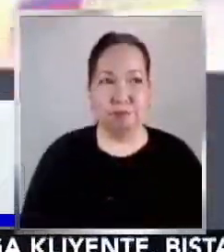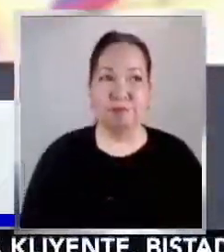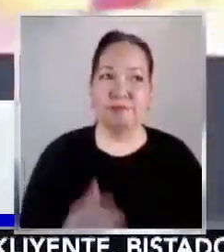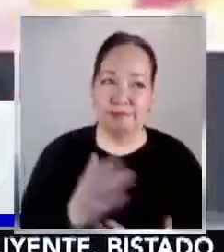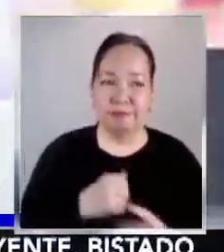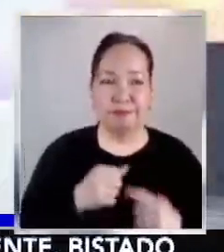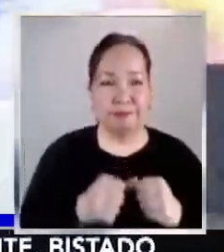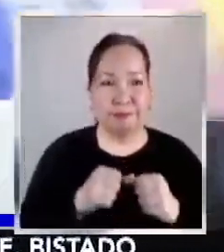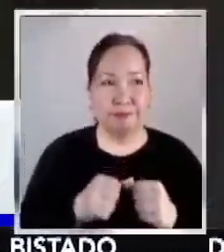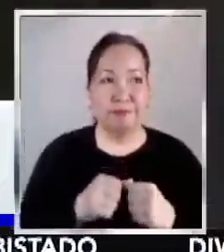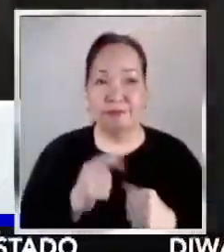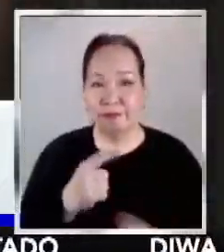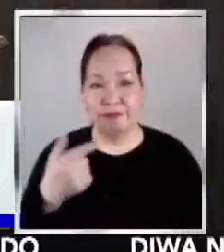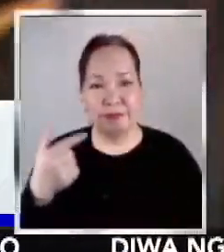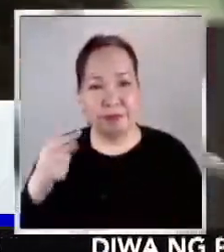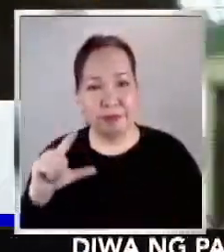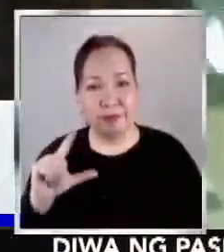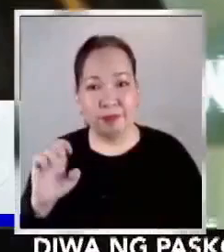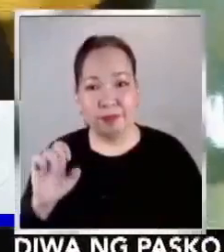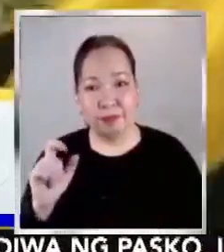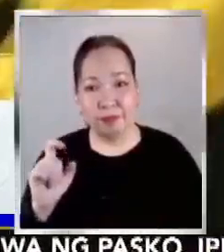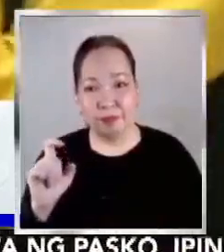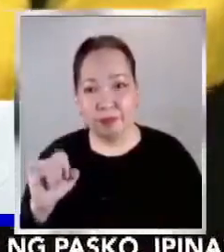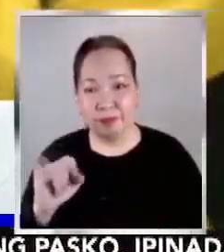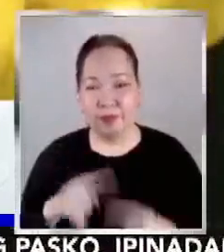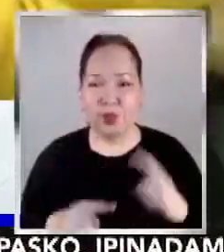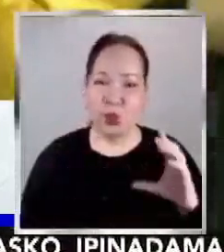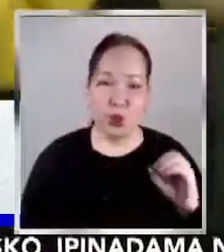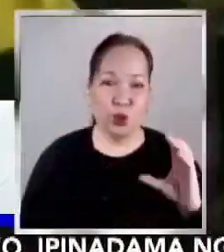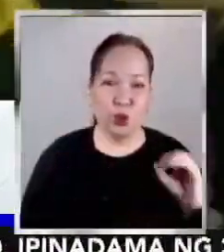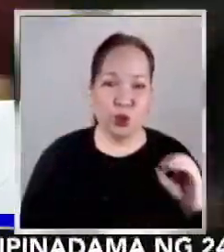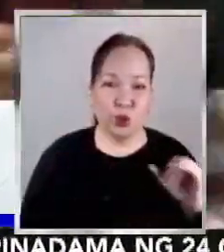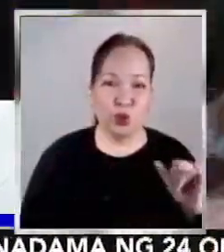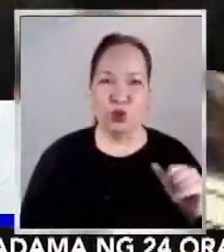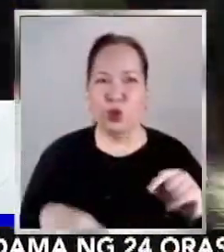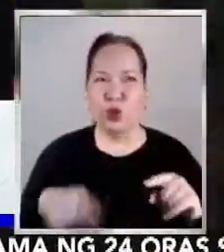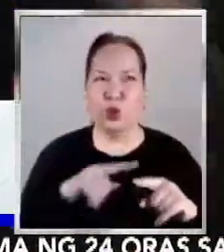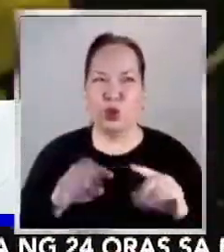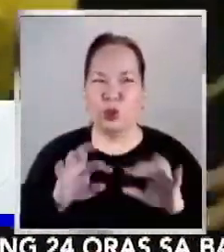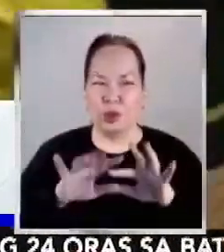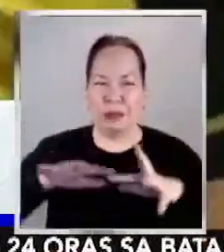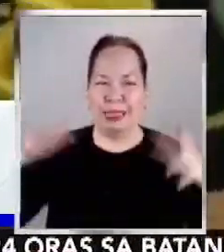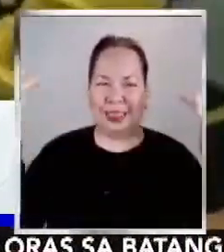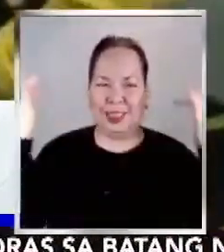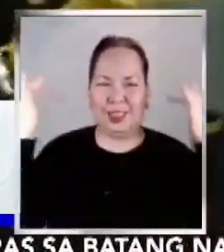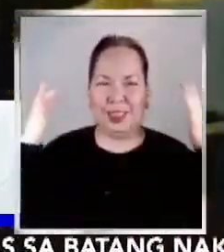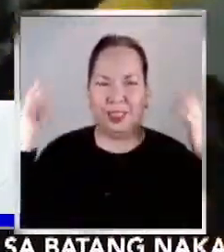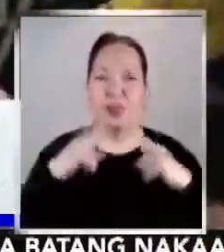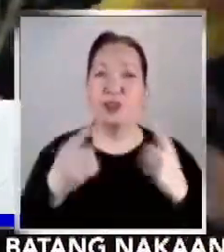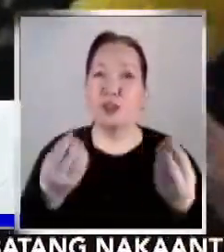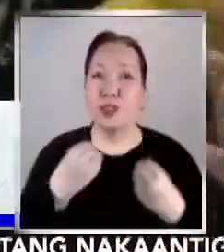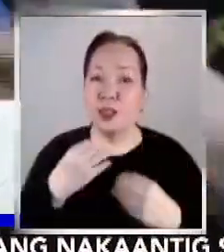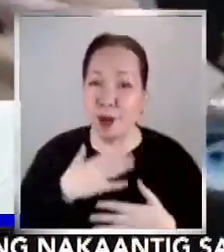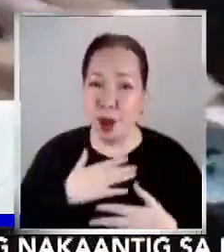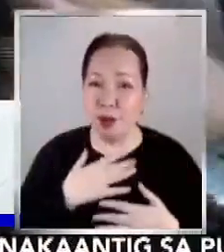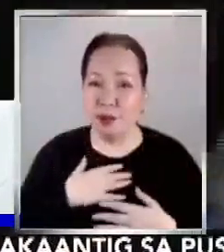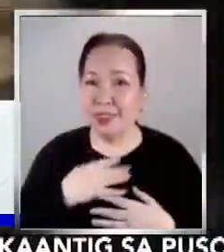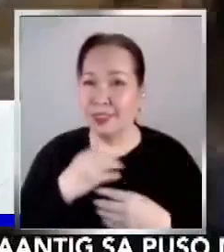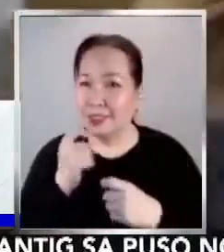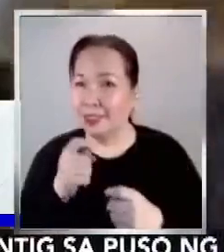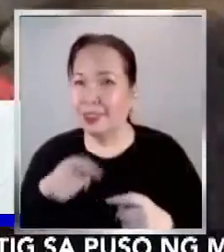Lexi Gonzalez at Kokoy De Santos. Kaya ganun na lang ang saya ni na Angel, Lexi at Kokoy na